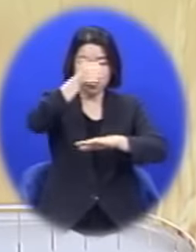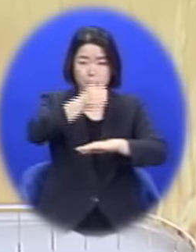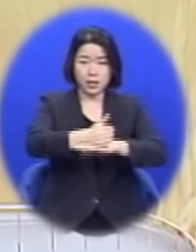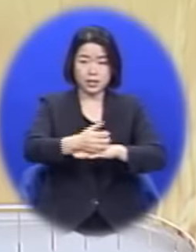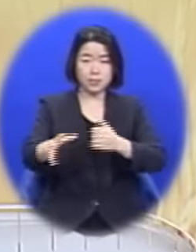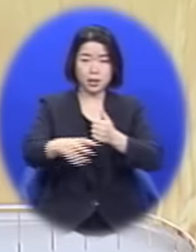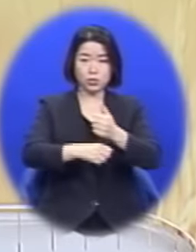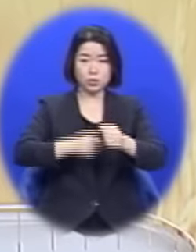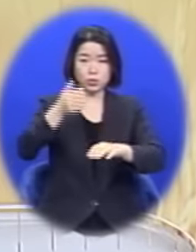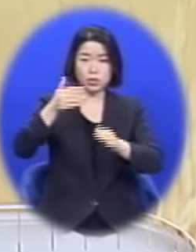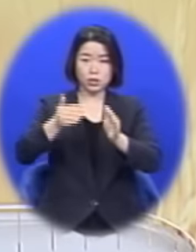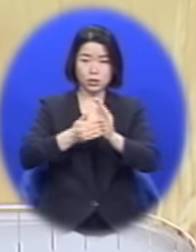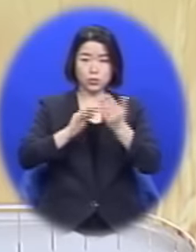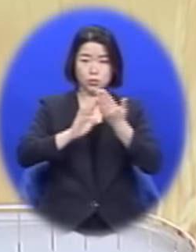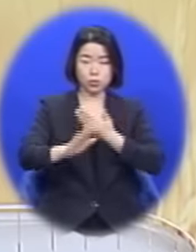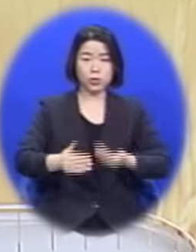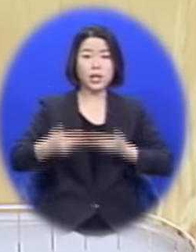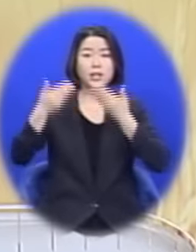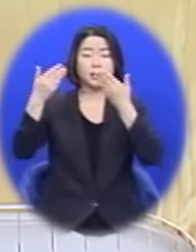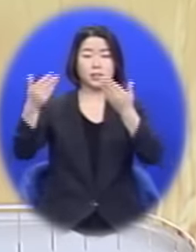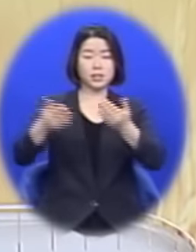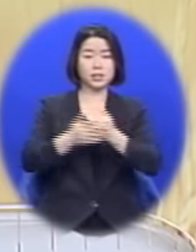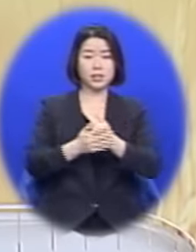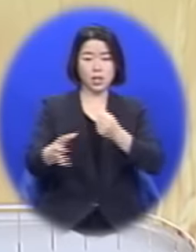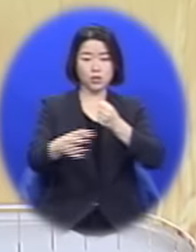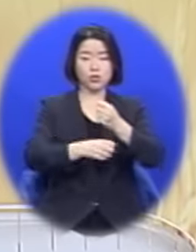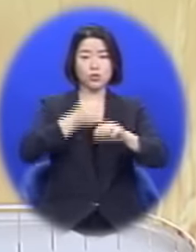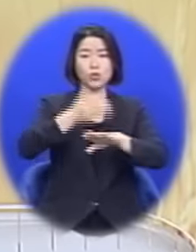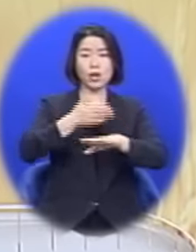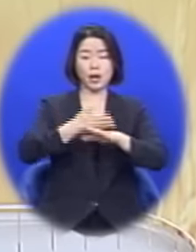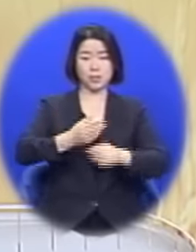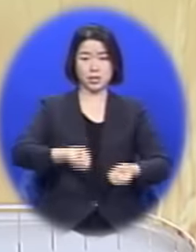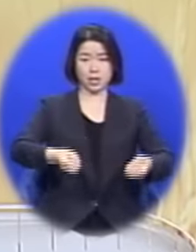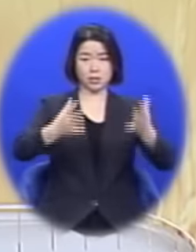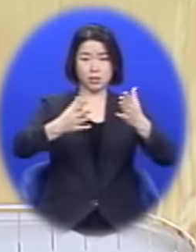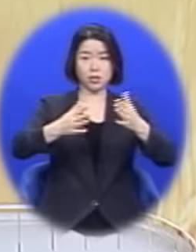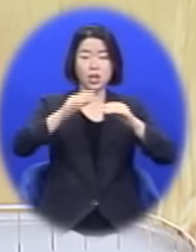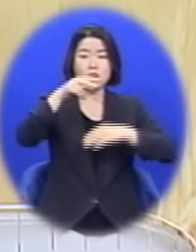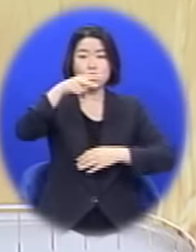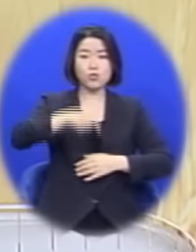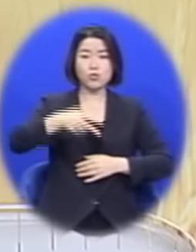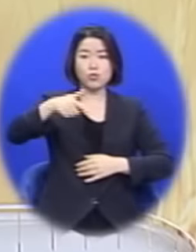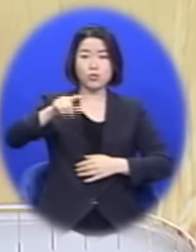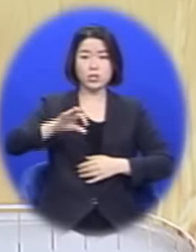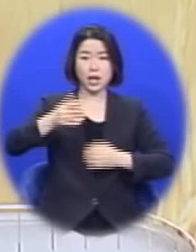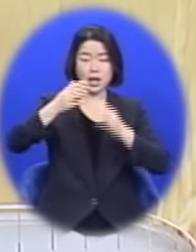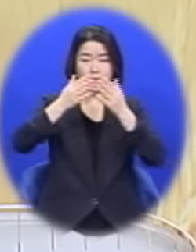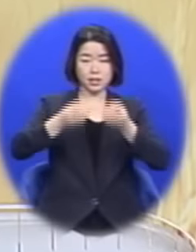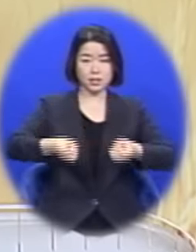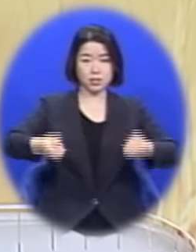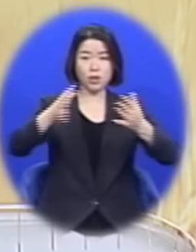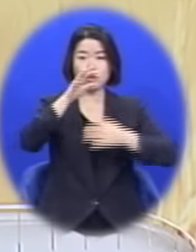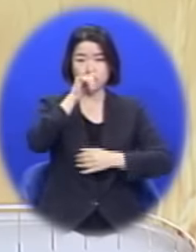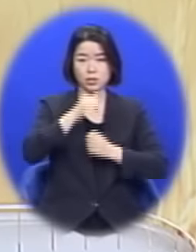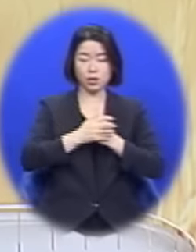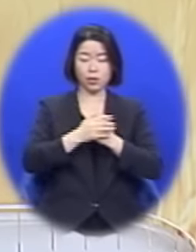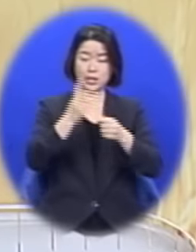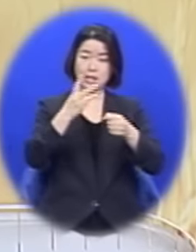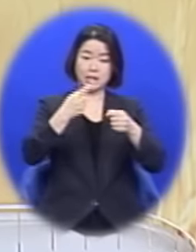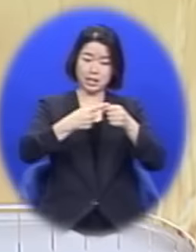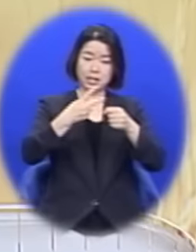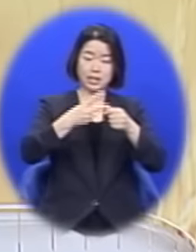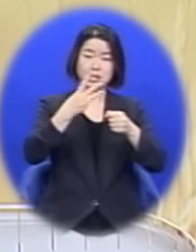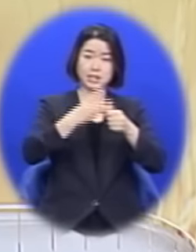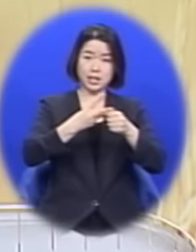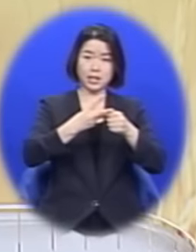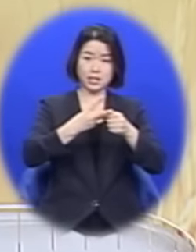다음에 드리는 추수감사절, 수장절이 있습니다. 이세 가지가 하나님이 이스라엘 백성들에게 감사절을